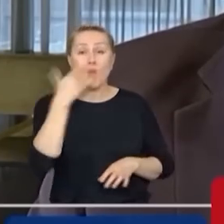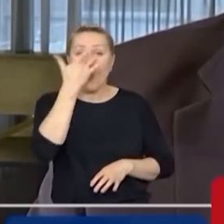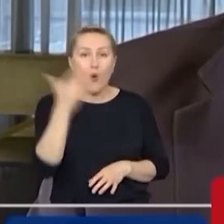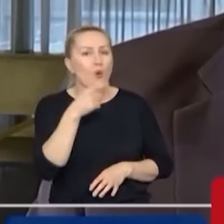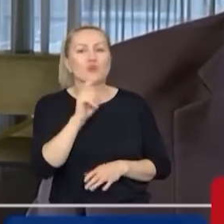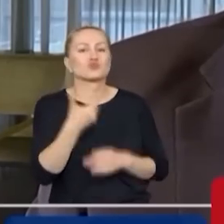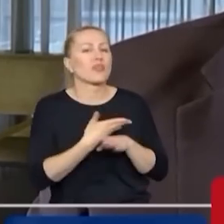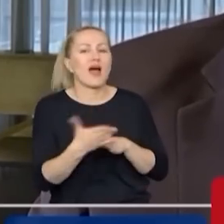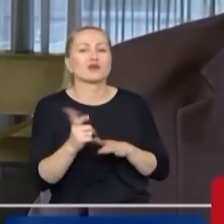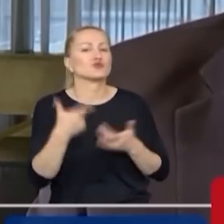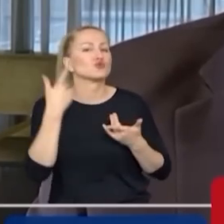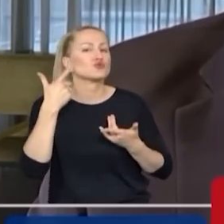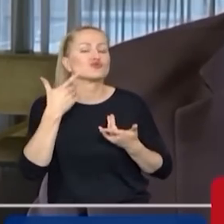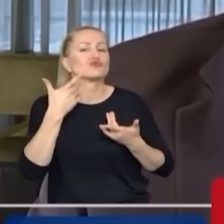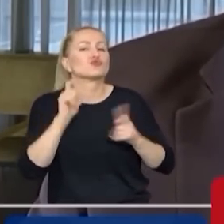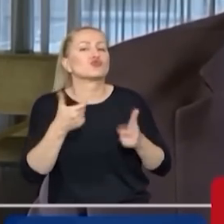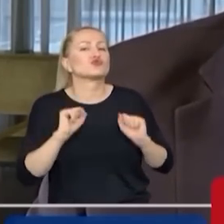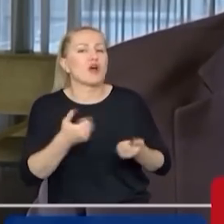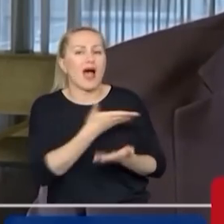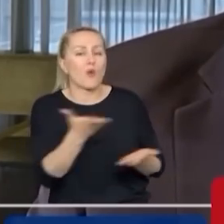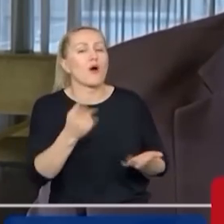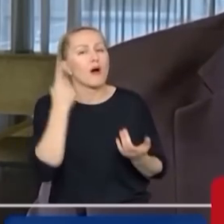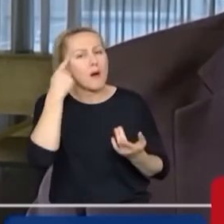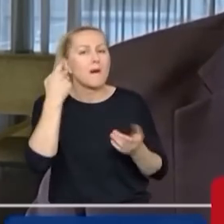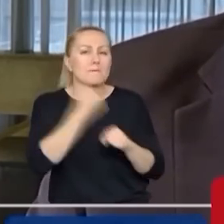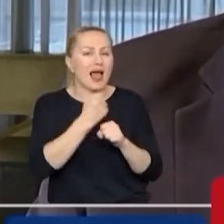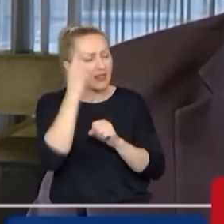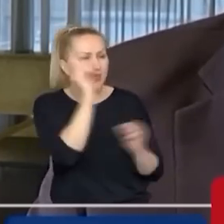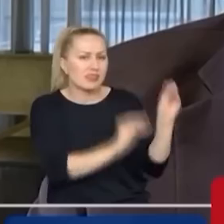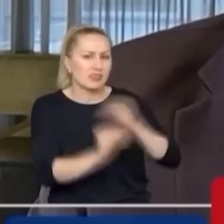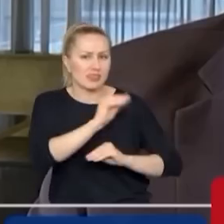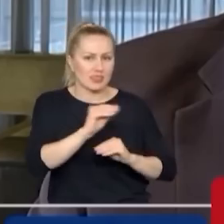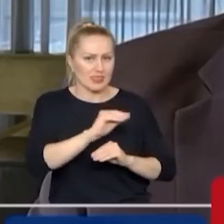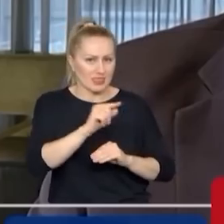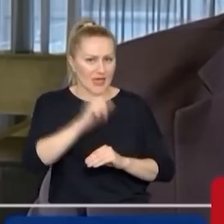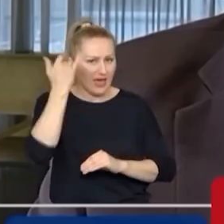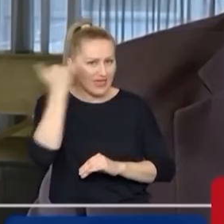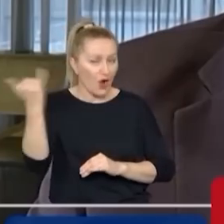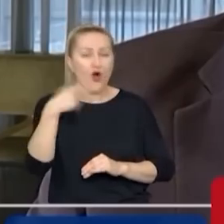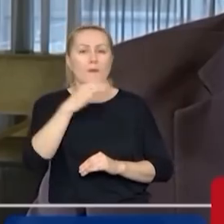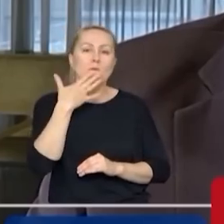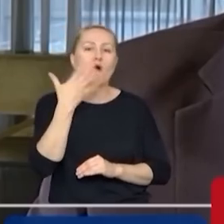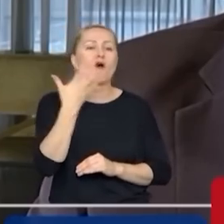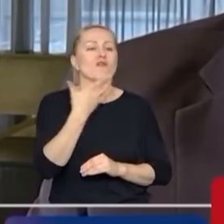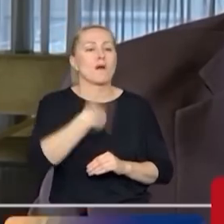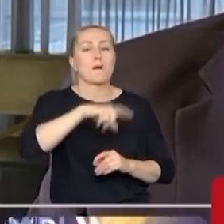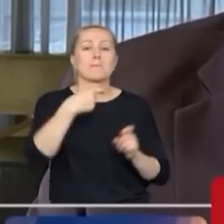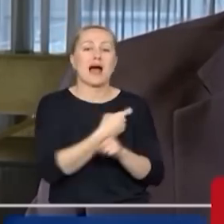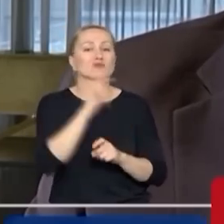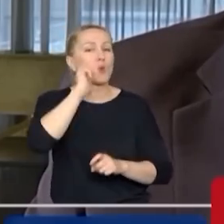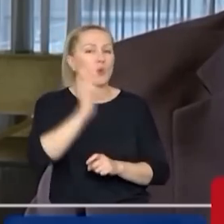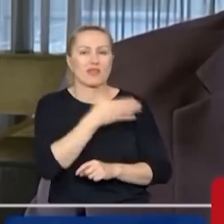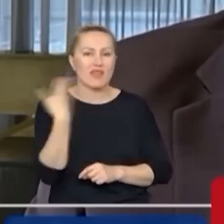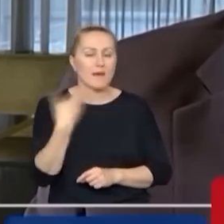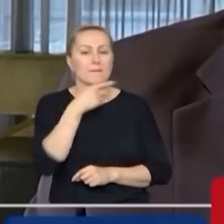jakby opracować ideologicznie. Mówią o tym, że takiego państwa jak Ukraina nie istnieje, że przepraszam, że to powiem, że